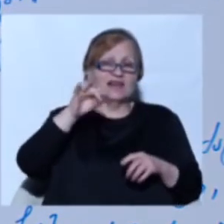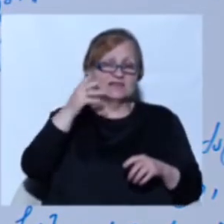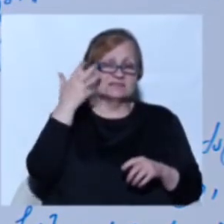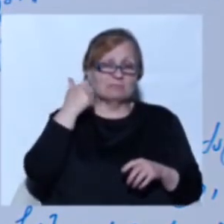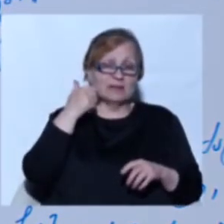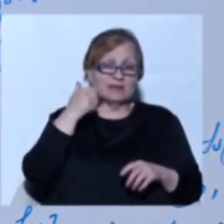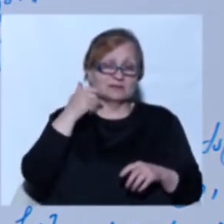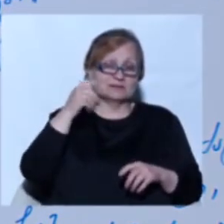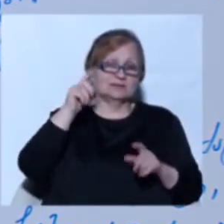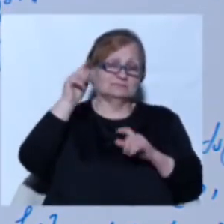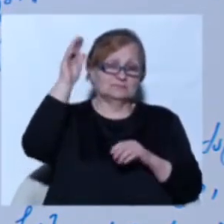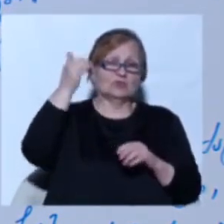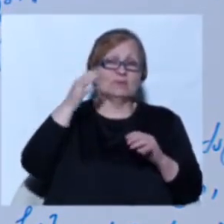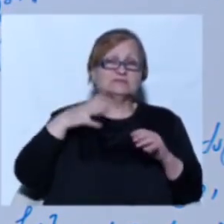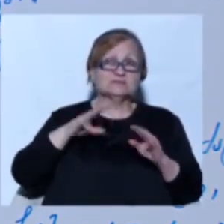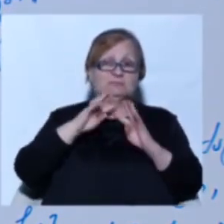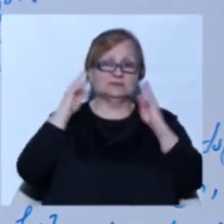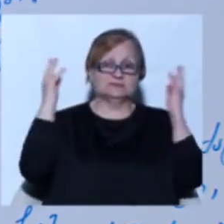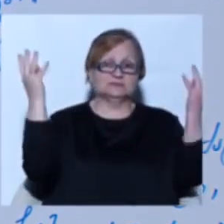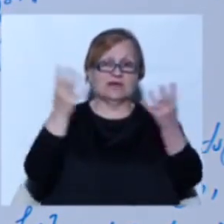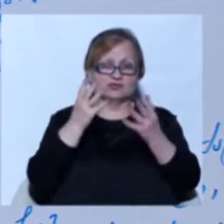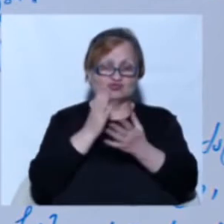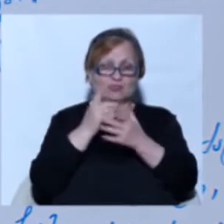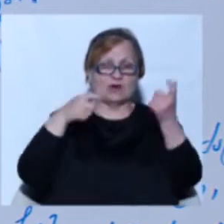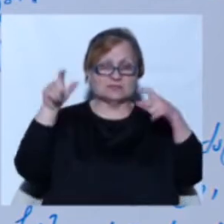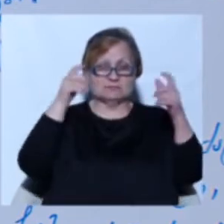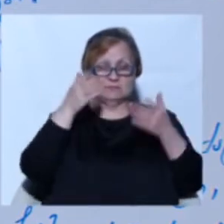არ ტყავს თბილის.